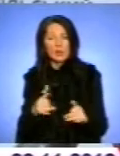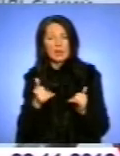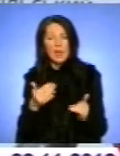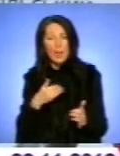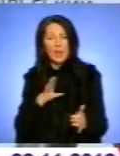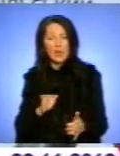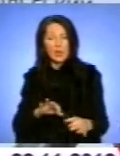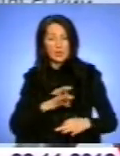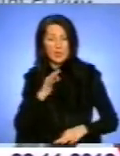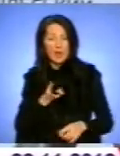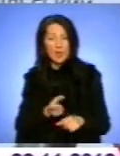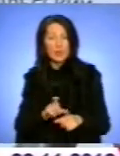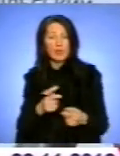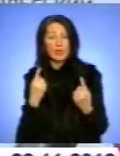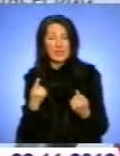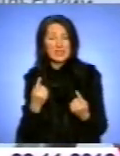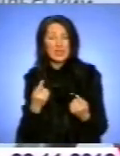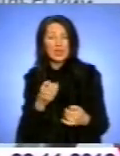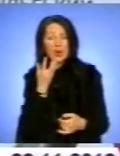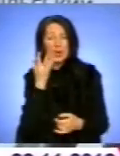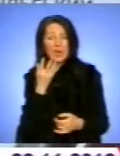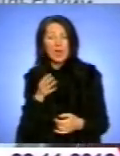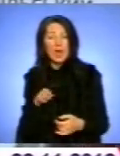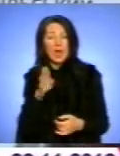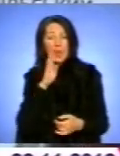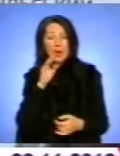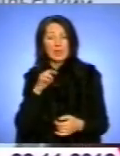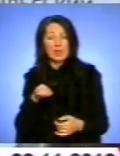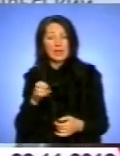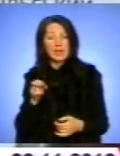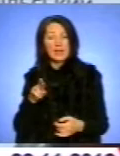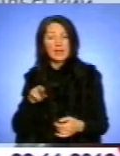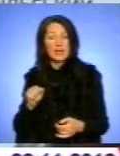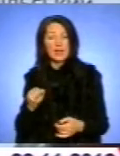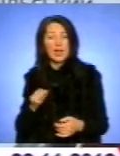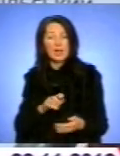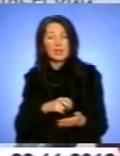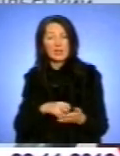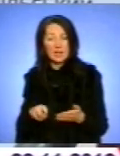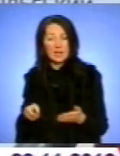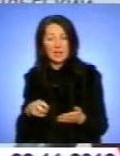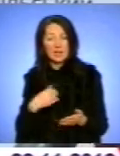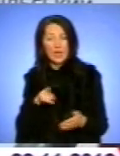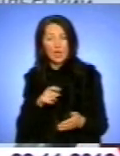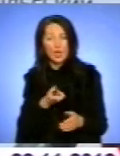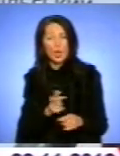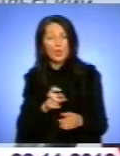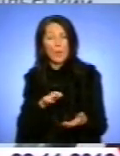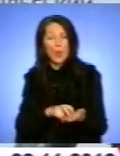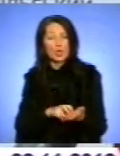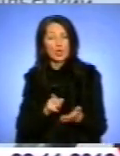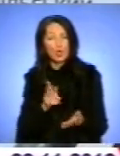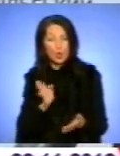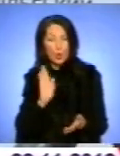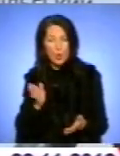був страх дуже великий, коли пані Тетяна Дігай, я надіслала її, я дуже боялася, що то буде,